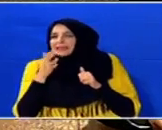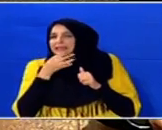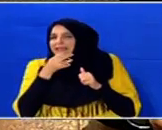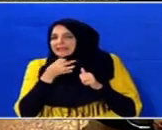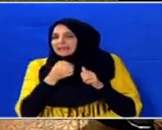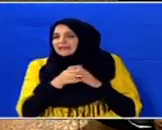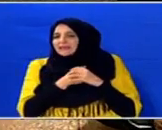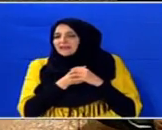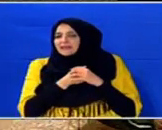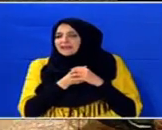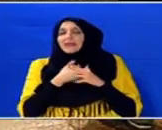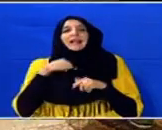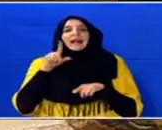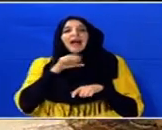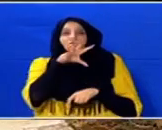عندنا قط